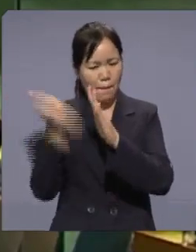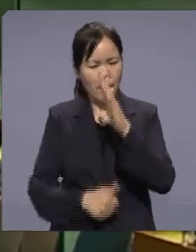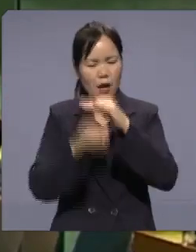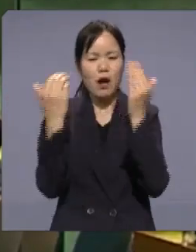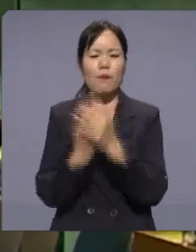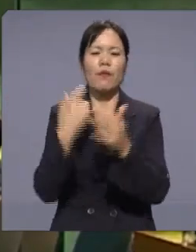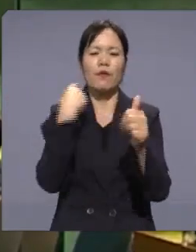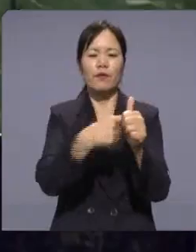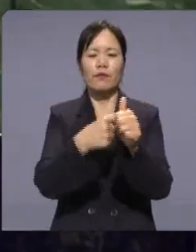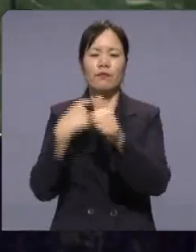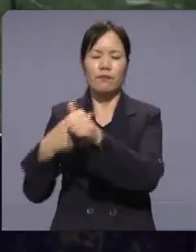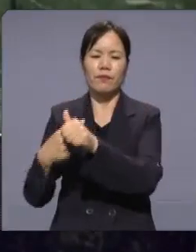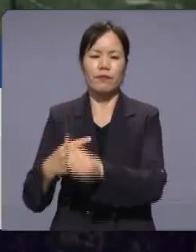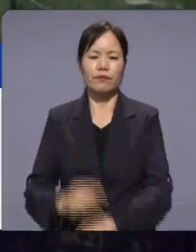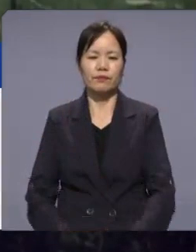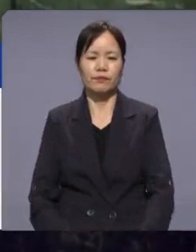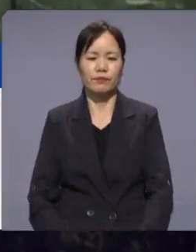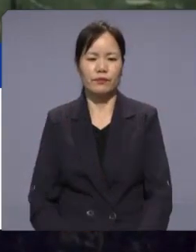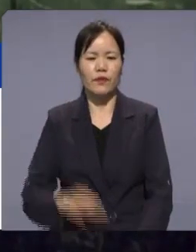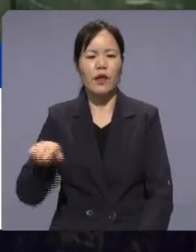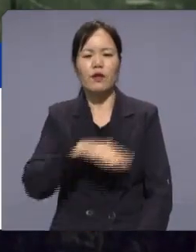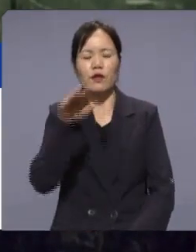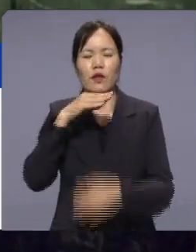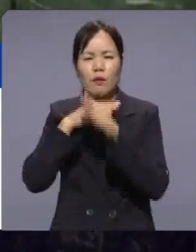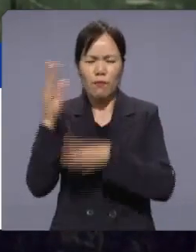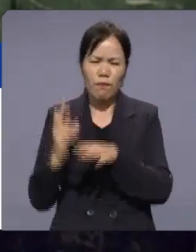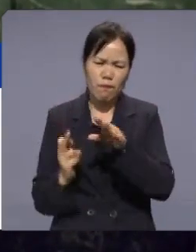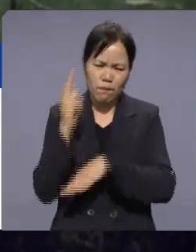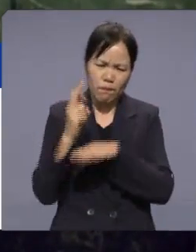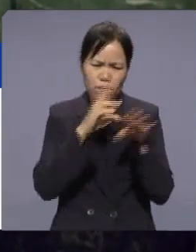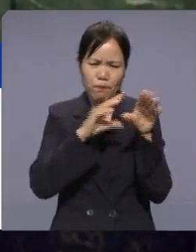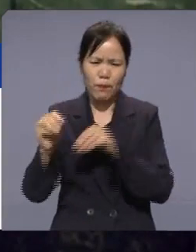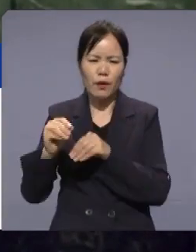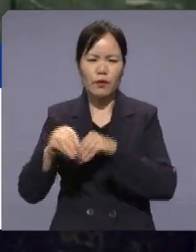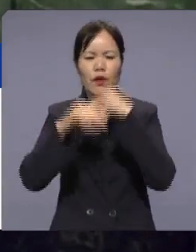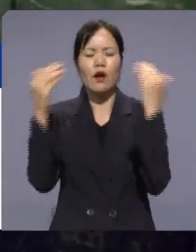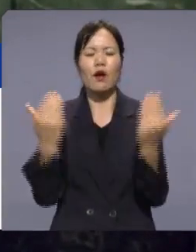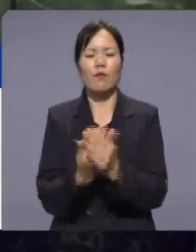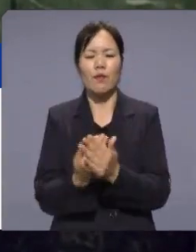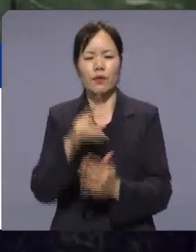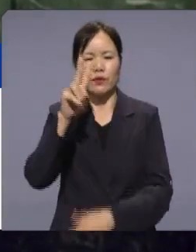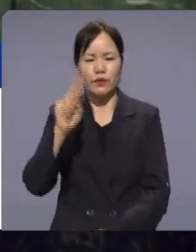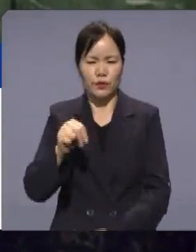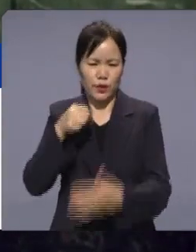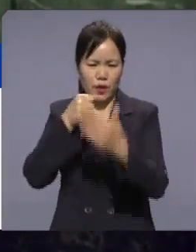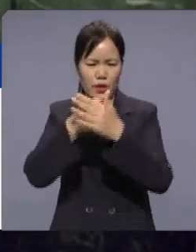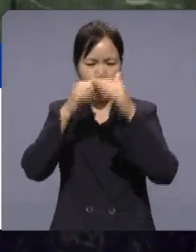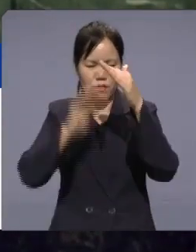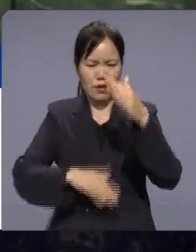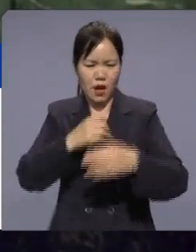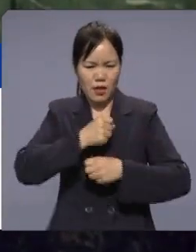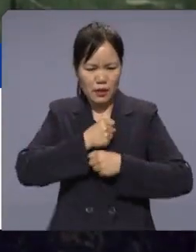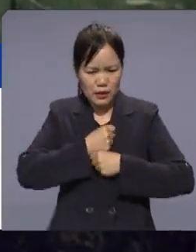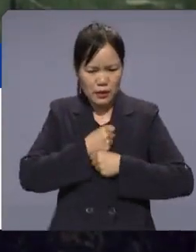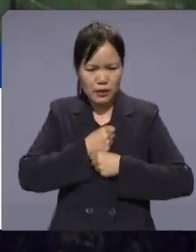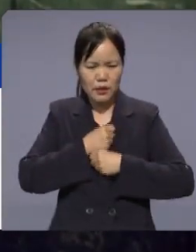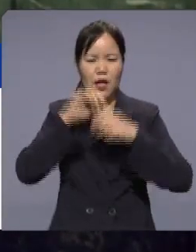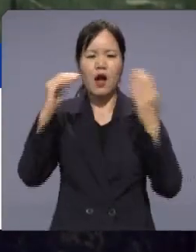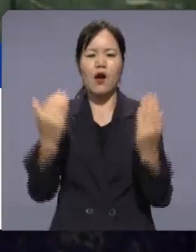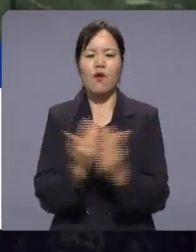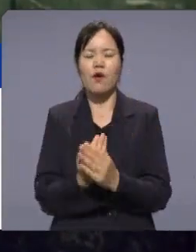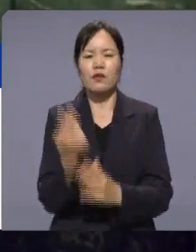비판했습니다. We urge the DPRK to stop such provocative